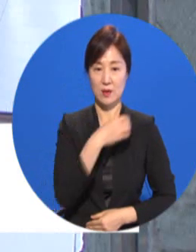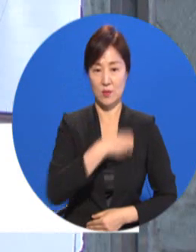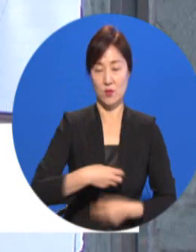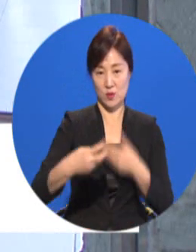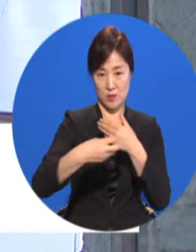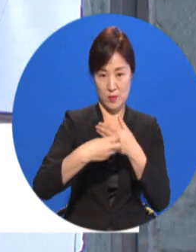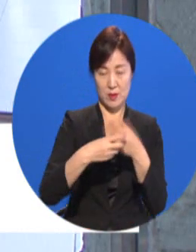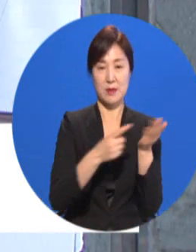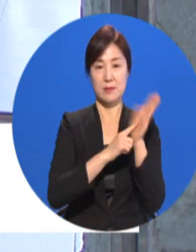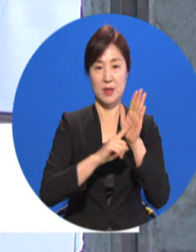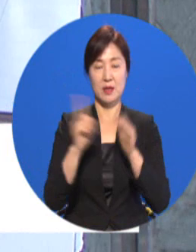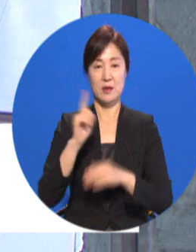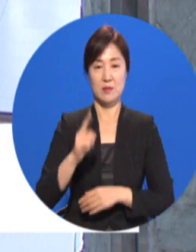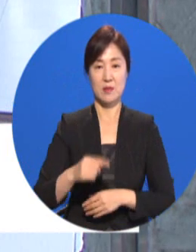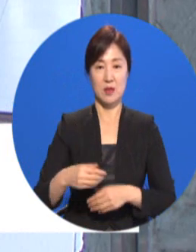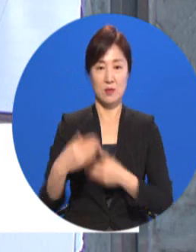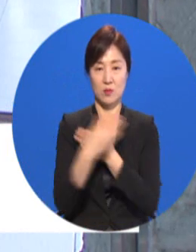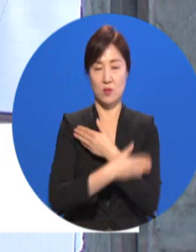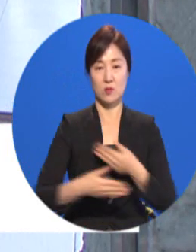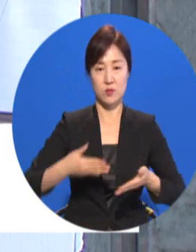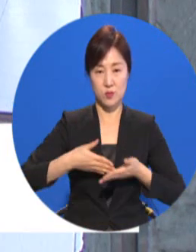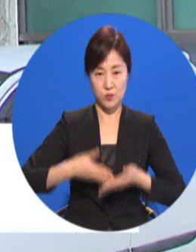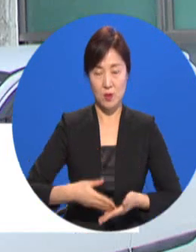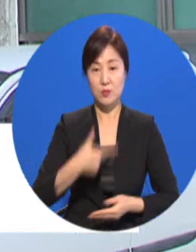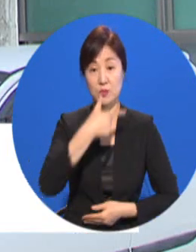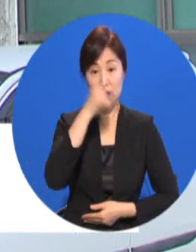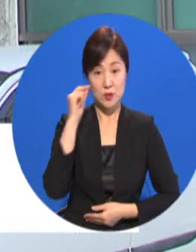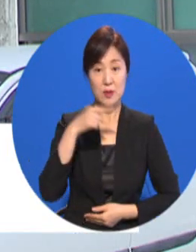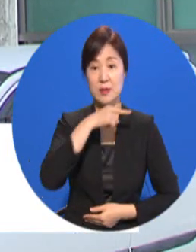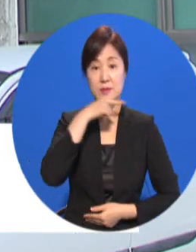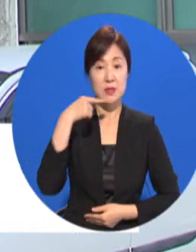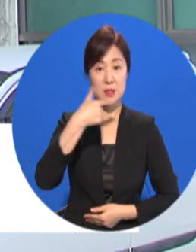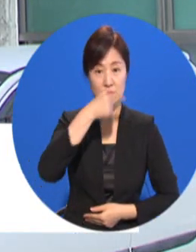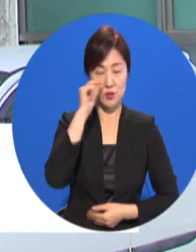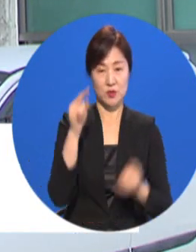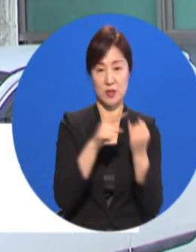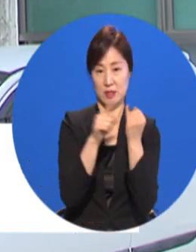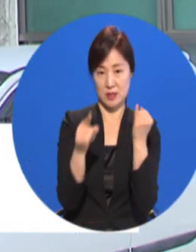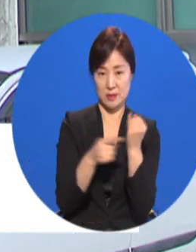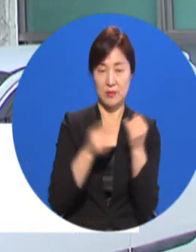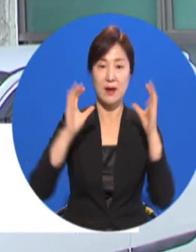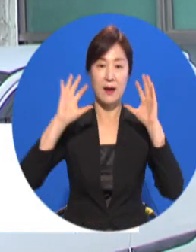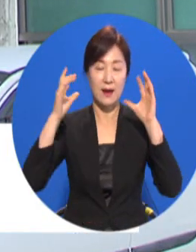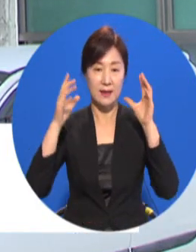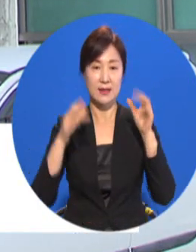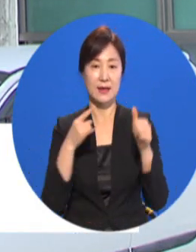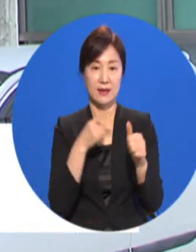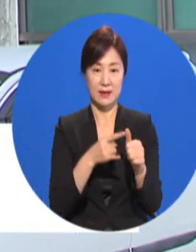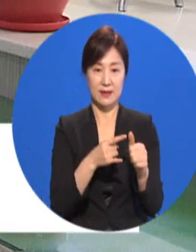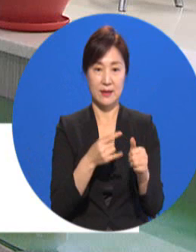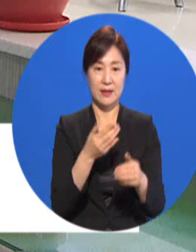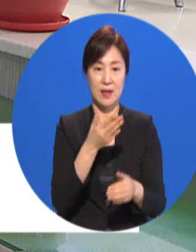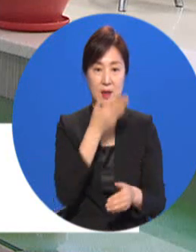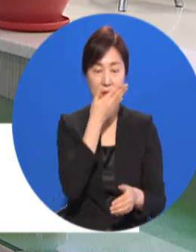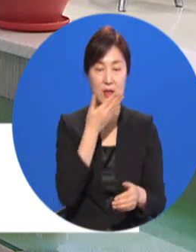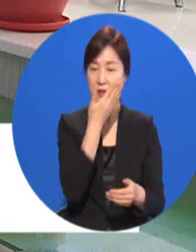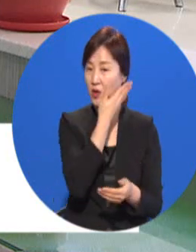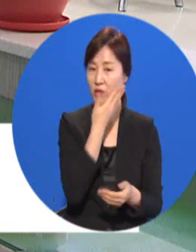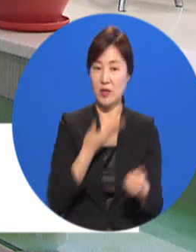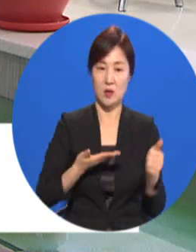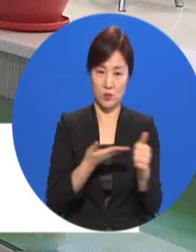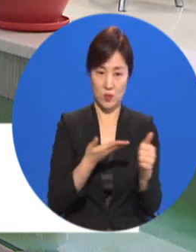저체중 과 빈혈 등 건강 위험 요인을 갖고 있는 임신부와 영 유아에게 정기적으로 보충식품을 전달한